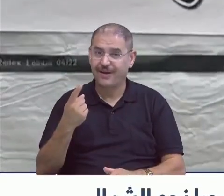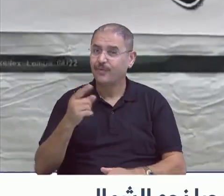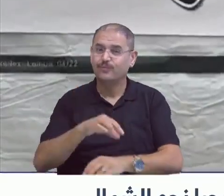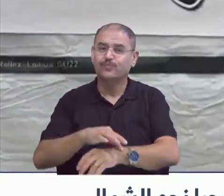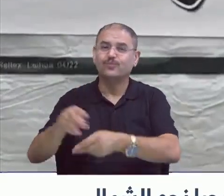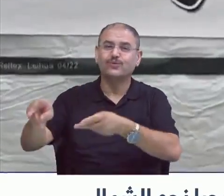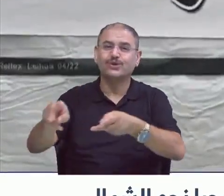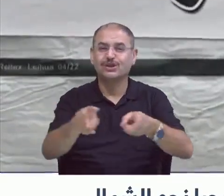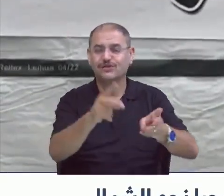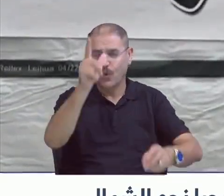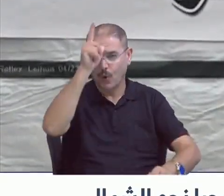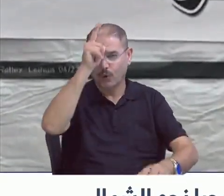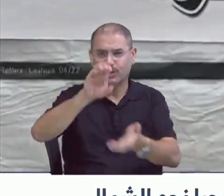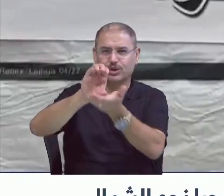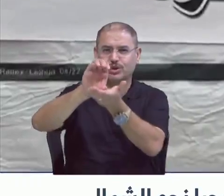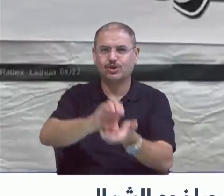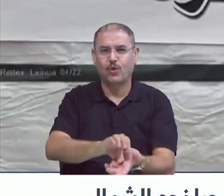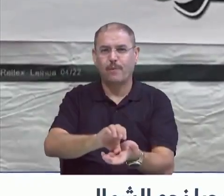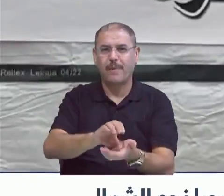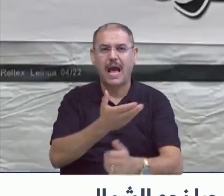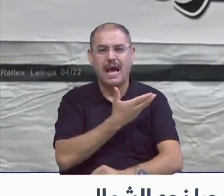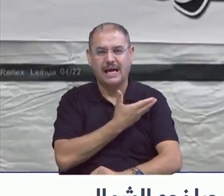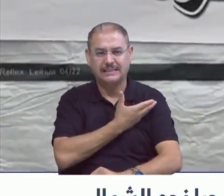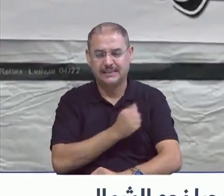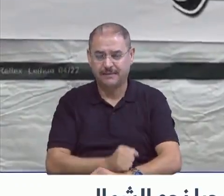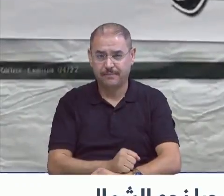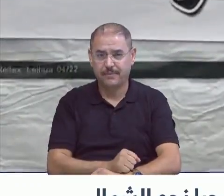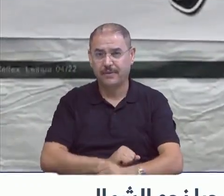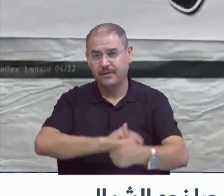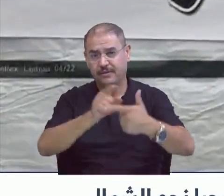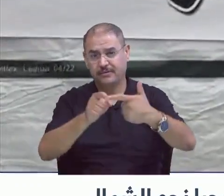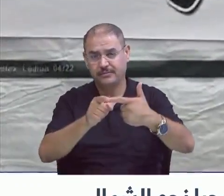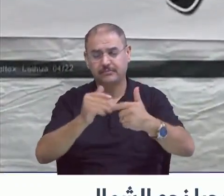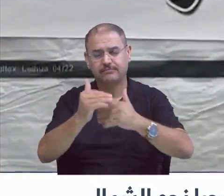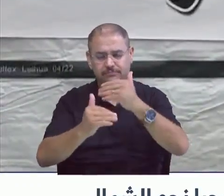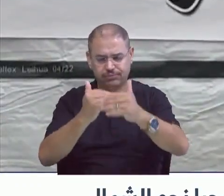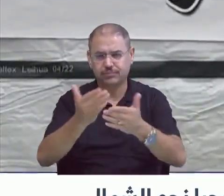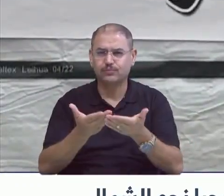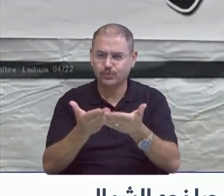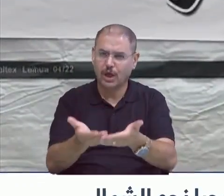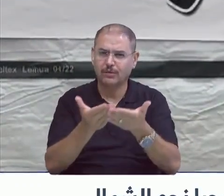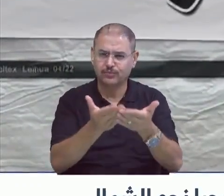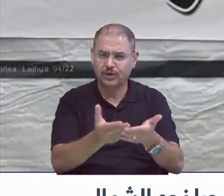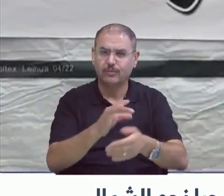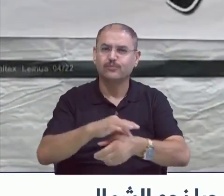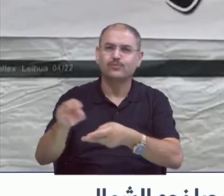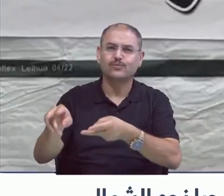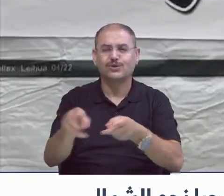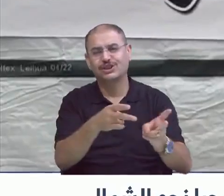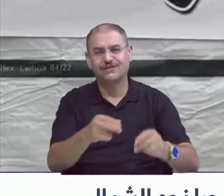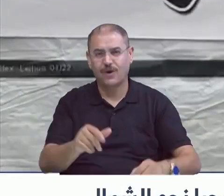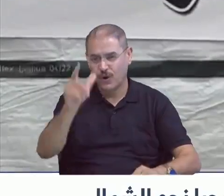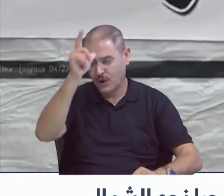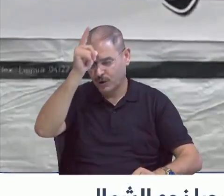الميداني الأردني جنوب غزة ومن ثم سيتم التوسع بتقديم الخدمات من خلال المستشفى الأردني المتواجد